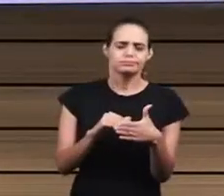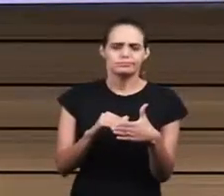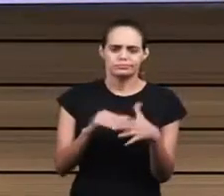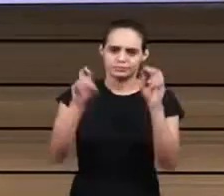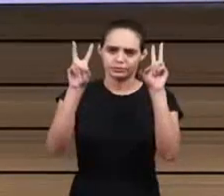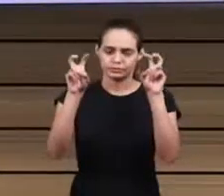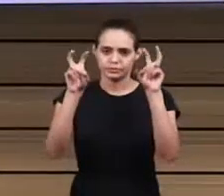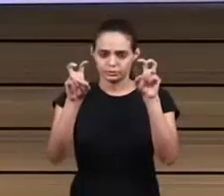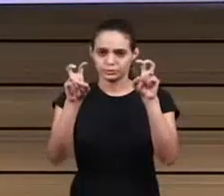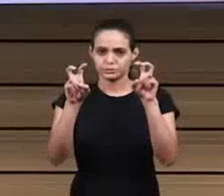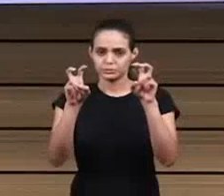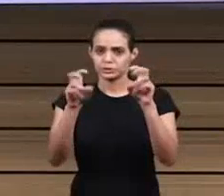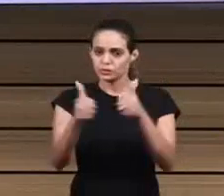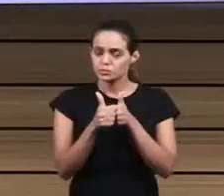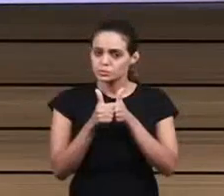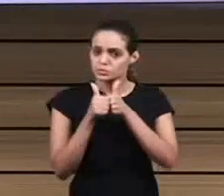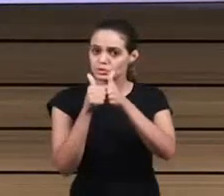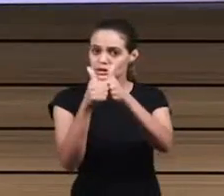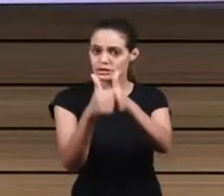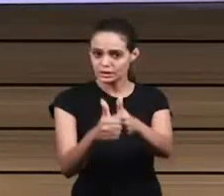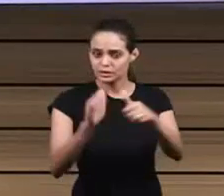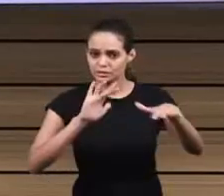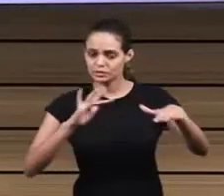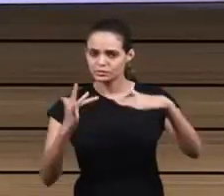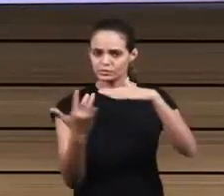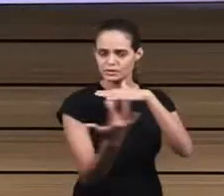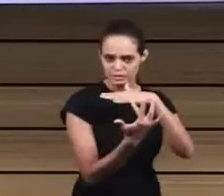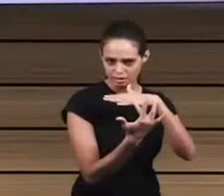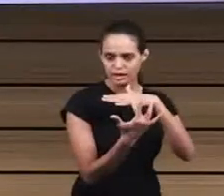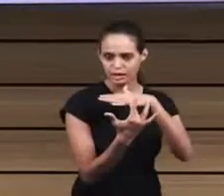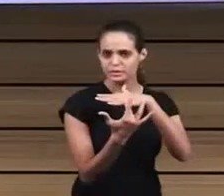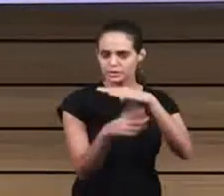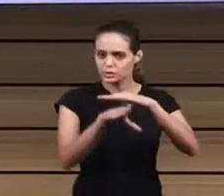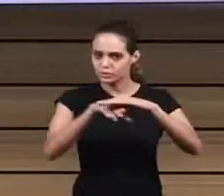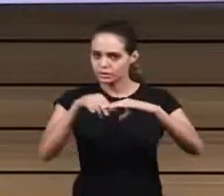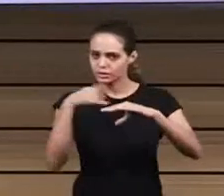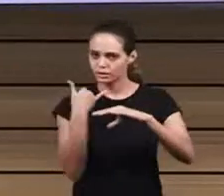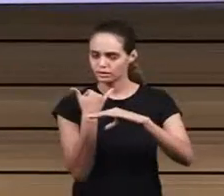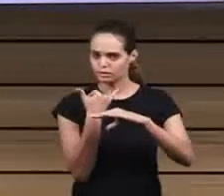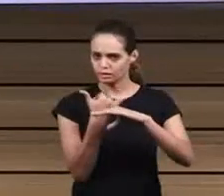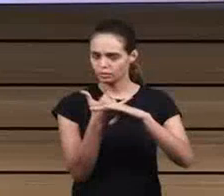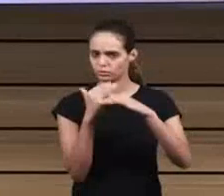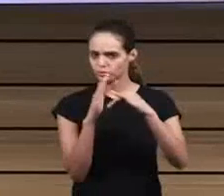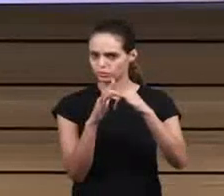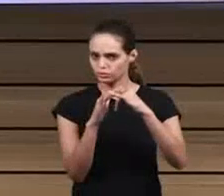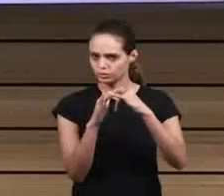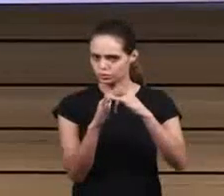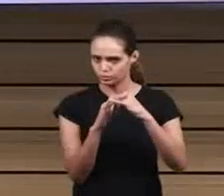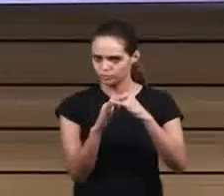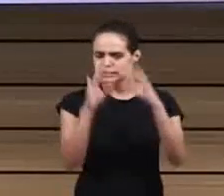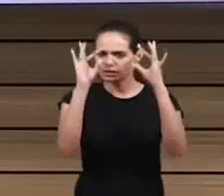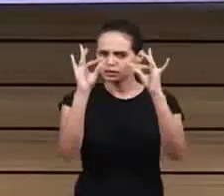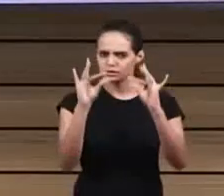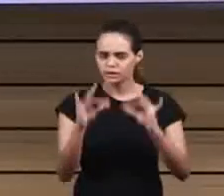die Spüle. Unsere Zeit ist hier begrenzt, um uns mit diesem Thema auseinanderzusetzen, aber in